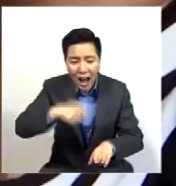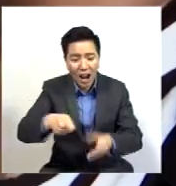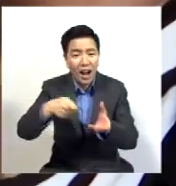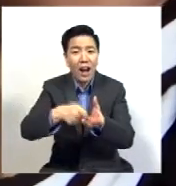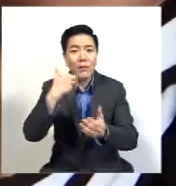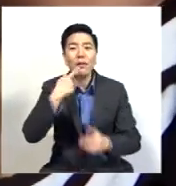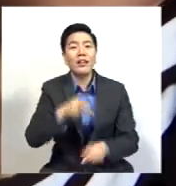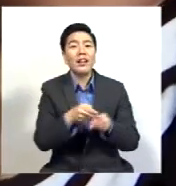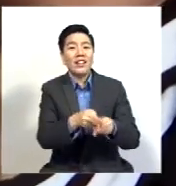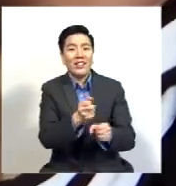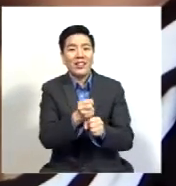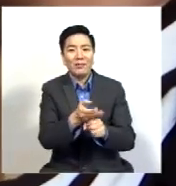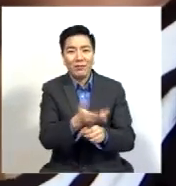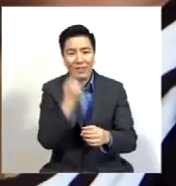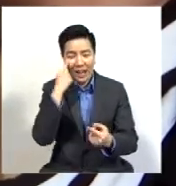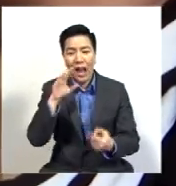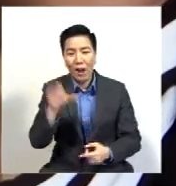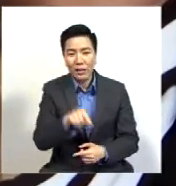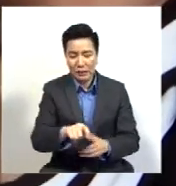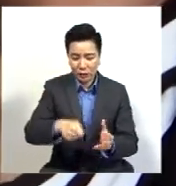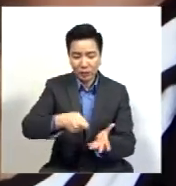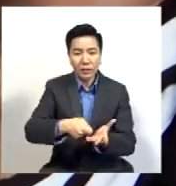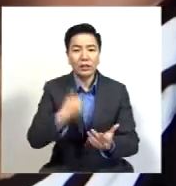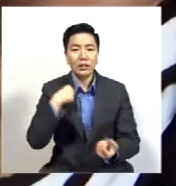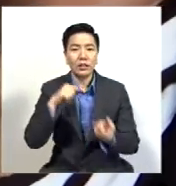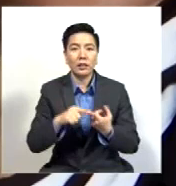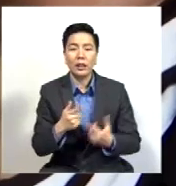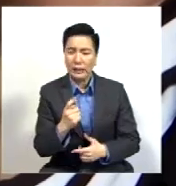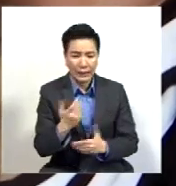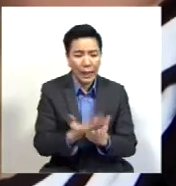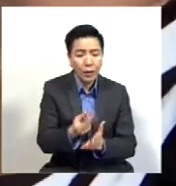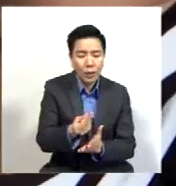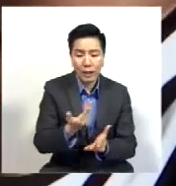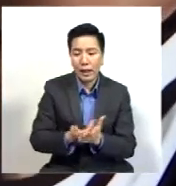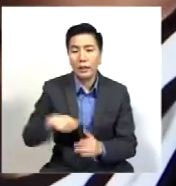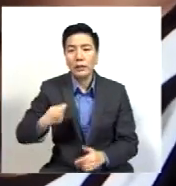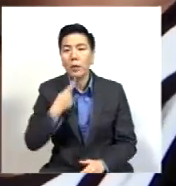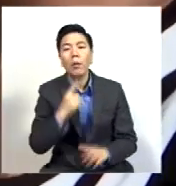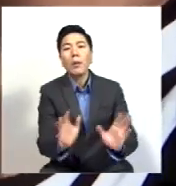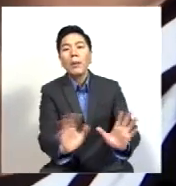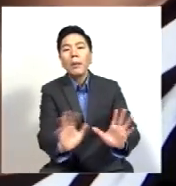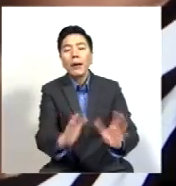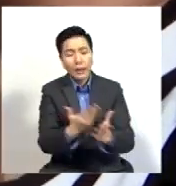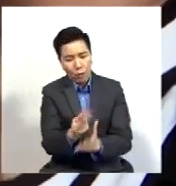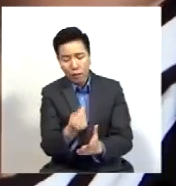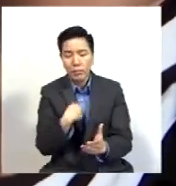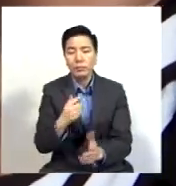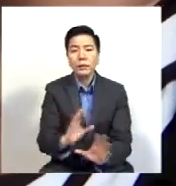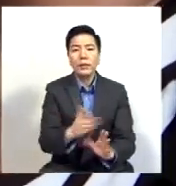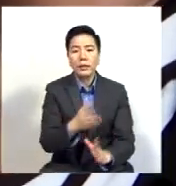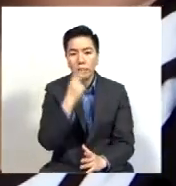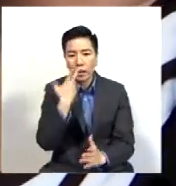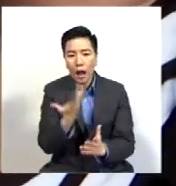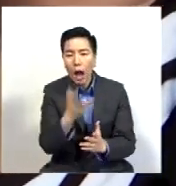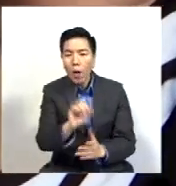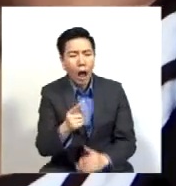อกว่าเขาจะเอาเองเขาจะขออันนั้นเขาอันนั้นเขาค่าเสียหายเท่าไหร ่ ก็บอกไม่เอาล็อกไม่เป็นไรเขาเอาอะไรไ